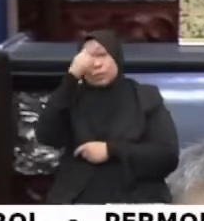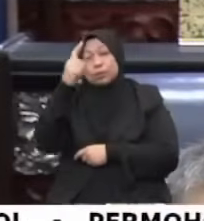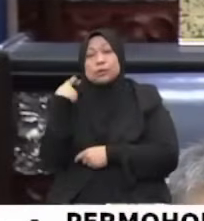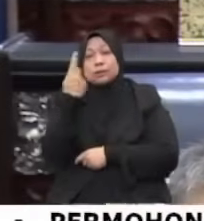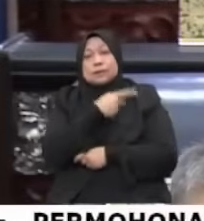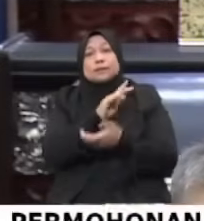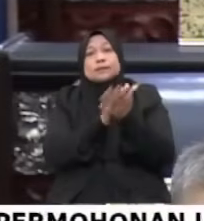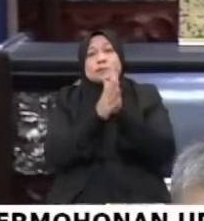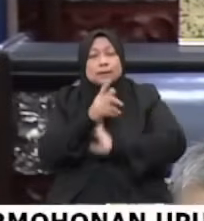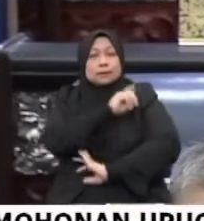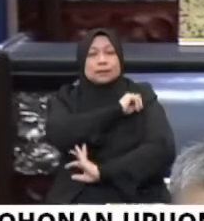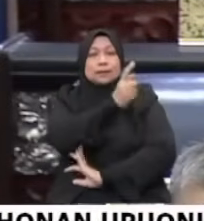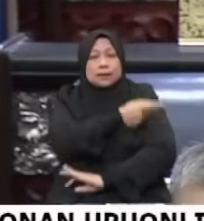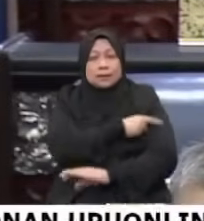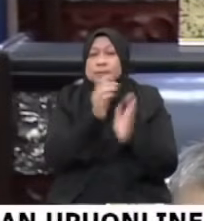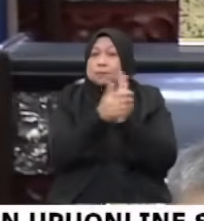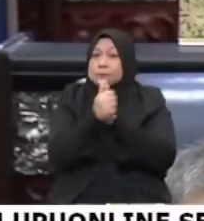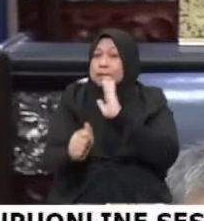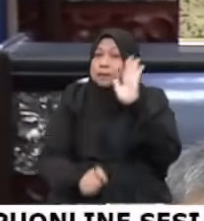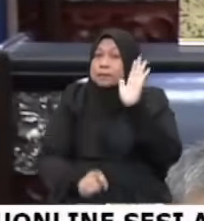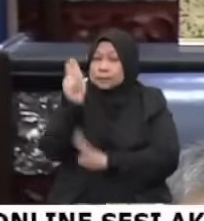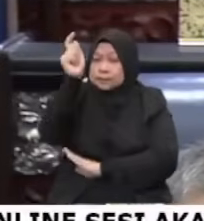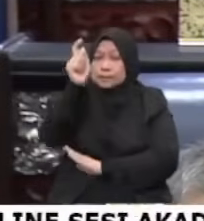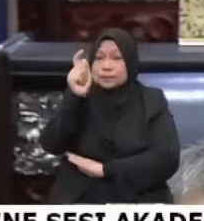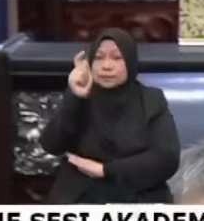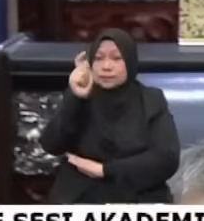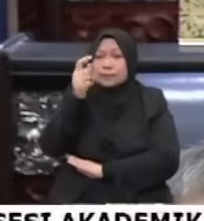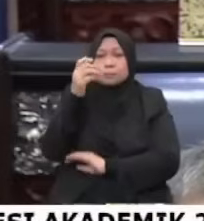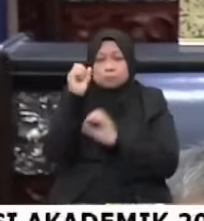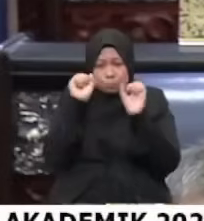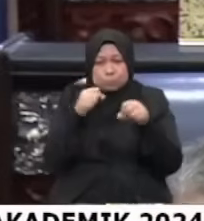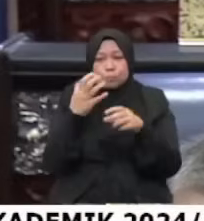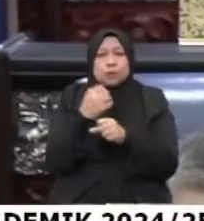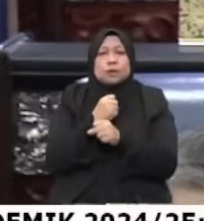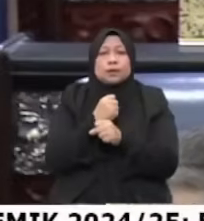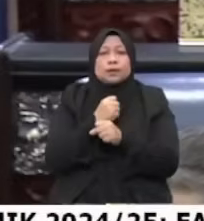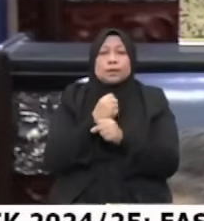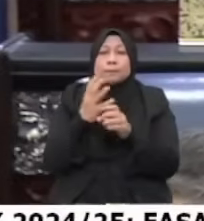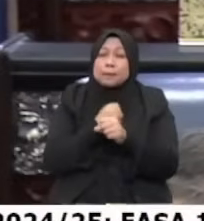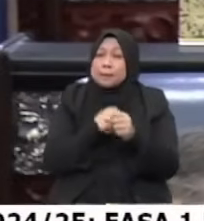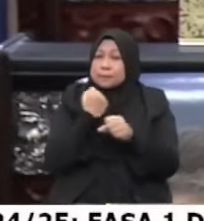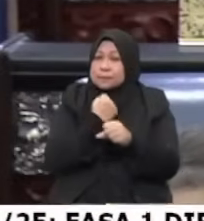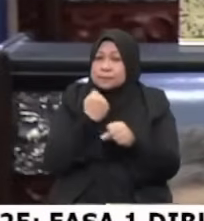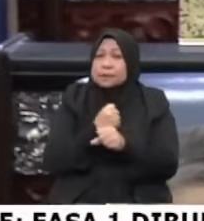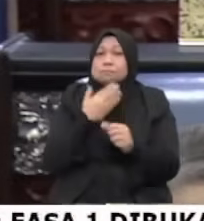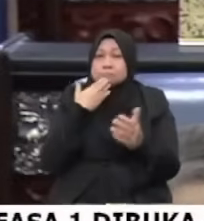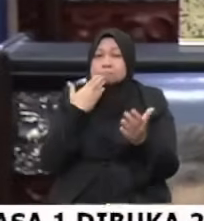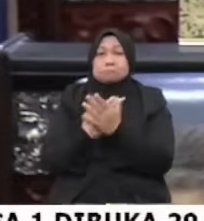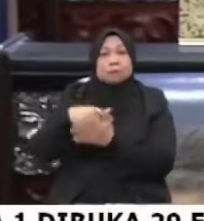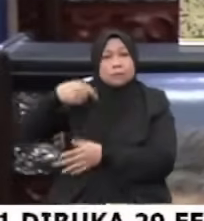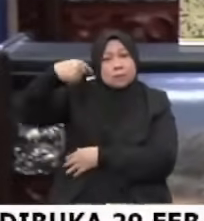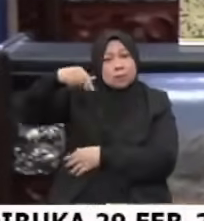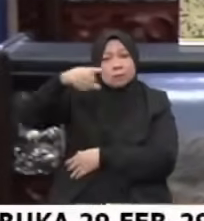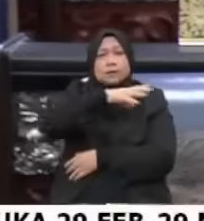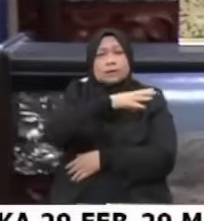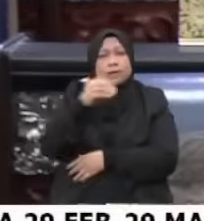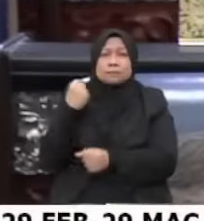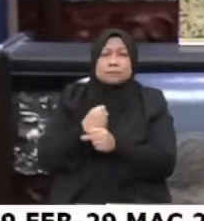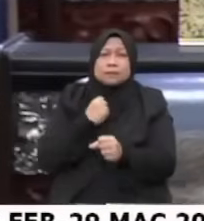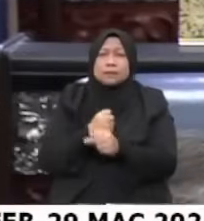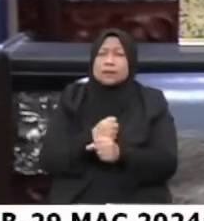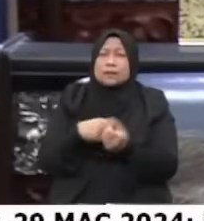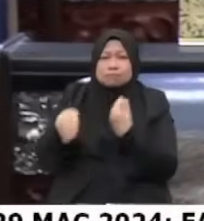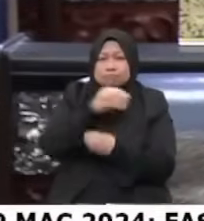menjadi tenaga- kerja berkemahiran tinggi yang dapat mendapat pekerjaan yang lebih berkualiti dan mendapat pekerjaan dengan